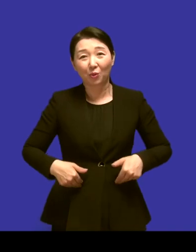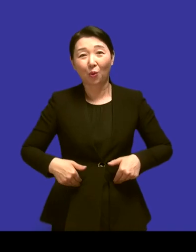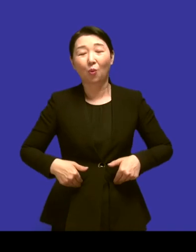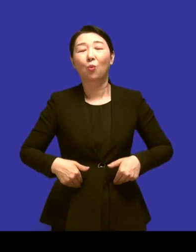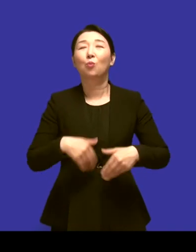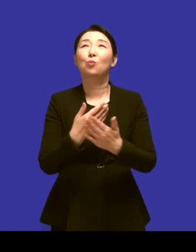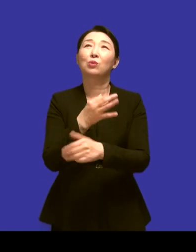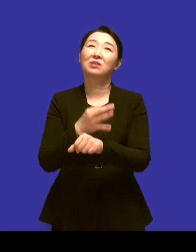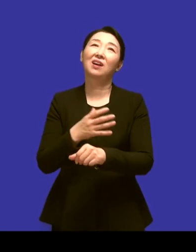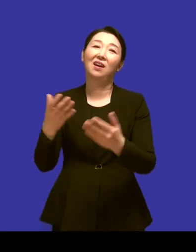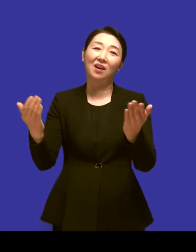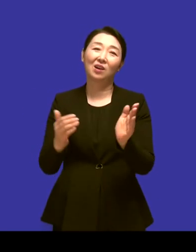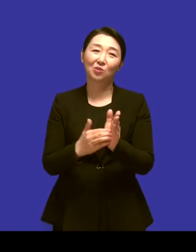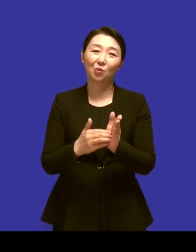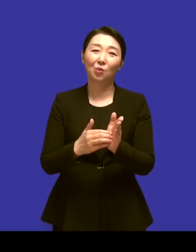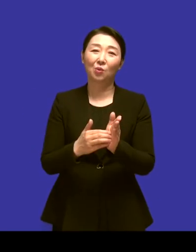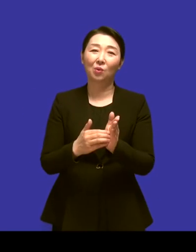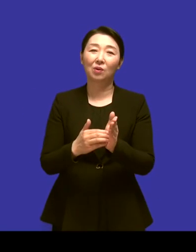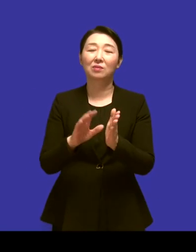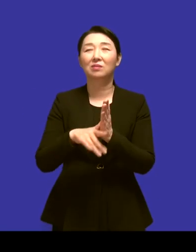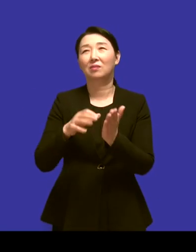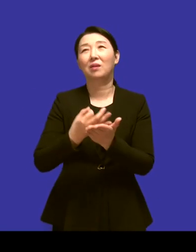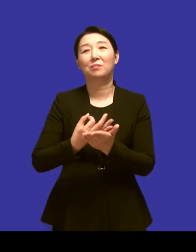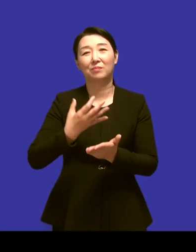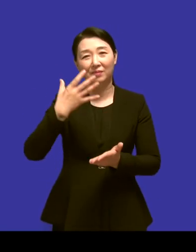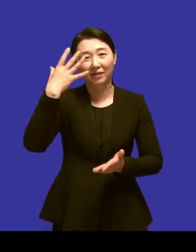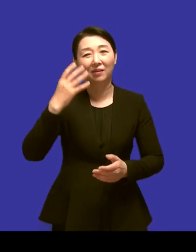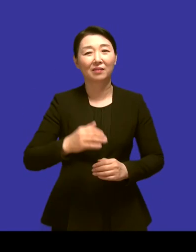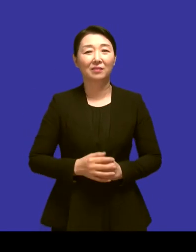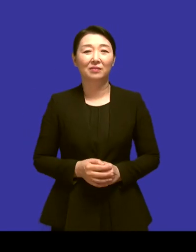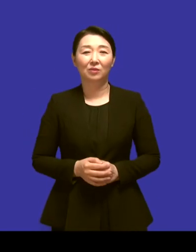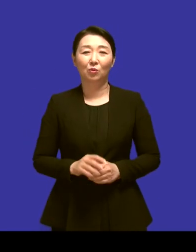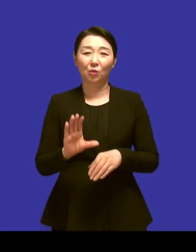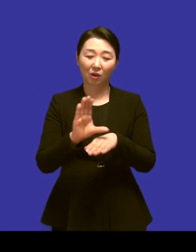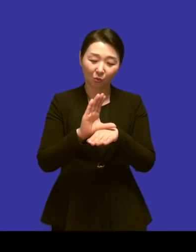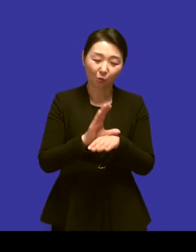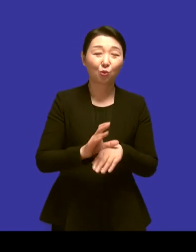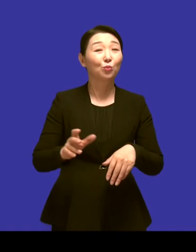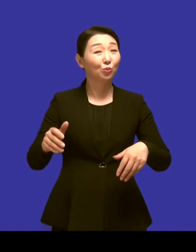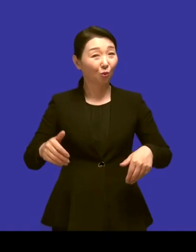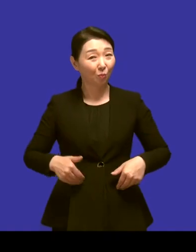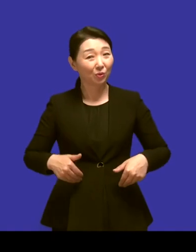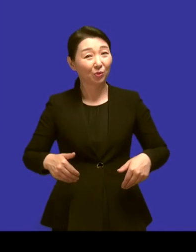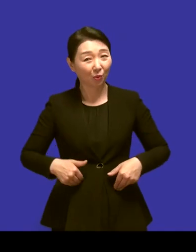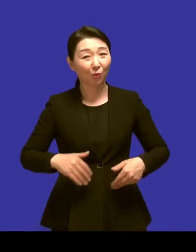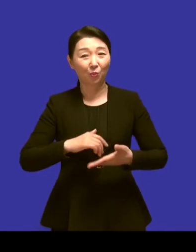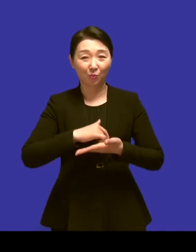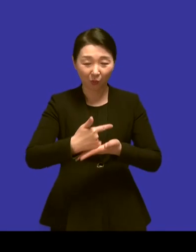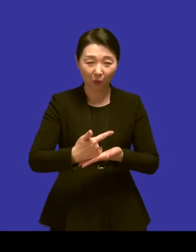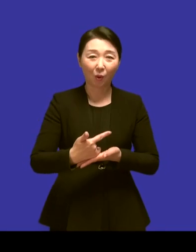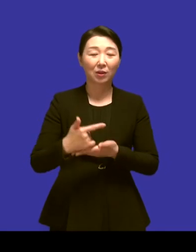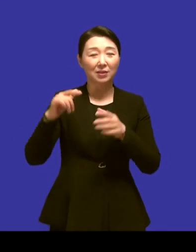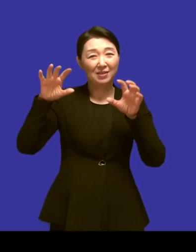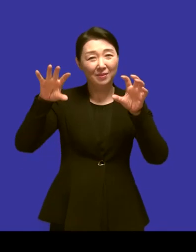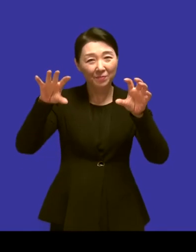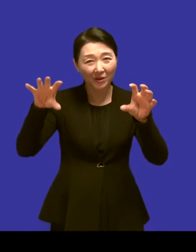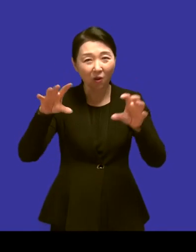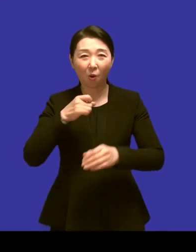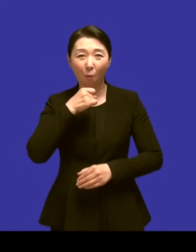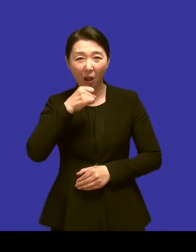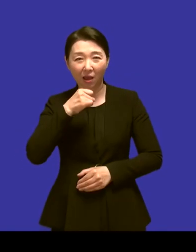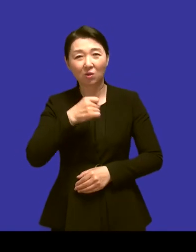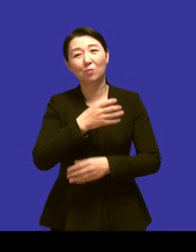사주셨는데 그게 이제 엄청 비싸더라고요. 비싸죠. 노트북도 필요하고 예. 스피커랑 뭐 마이크랑 뭐 예. 그런 게